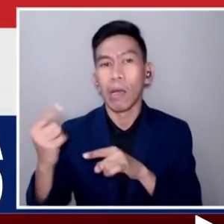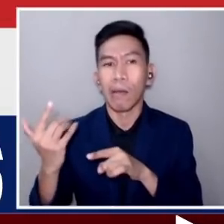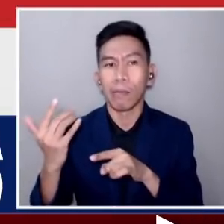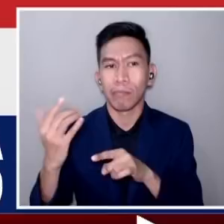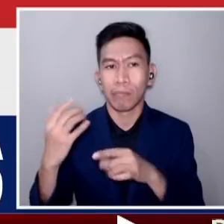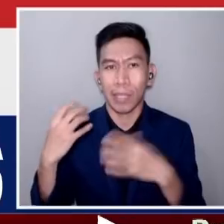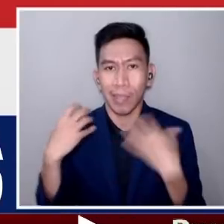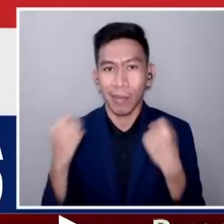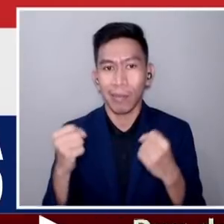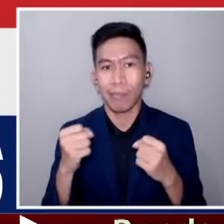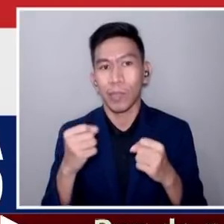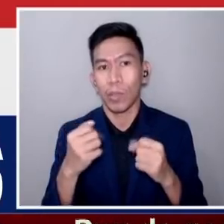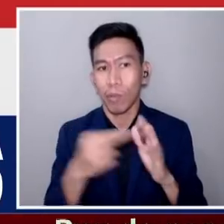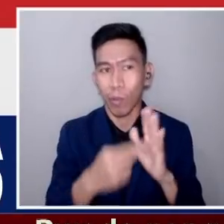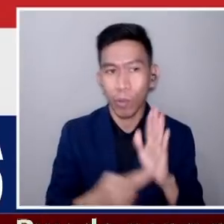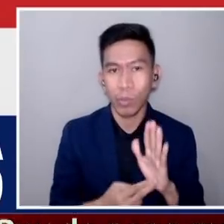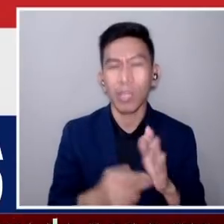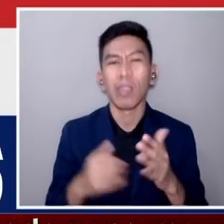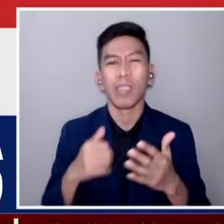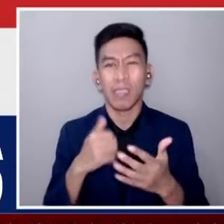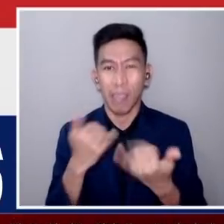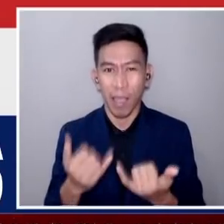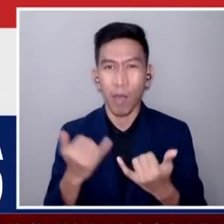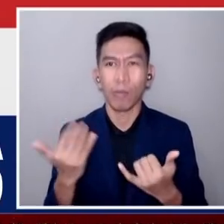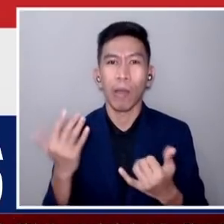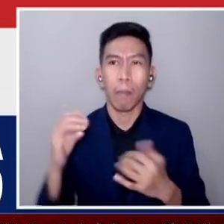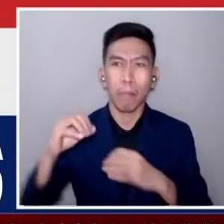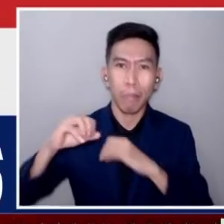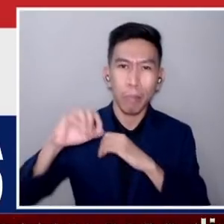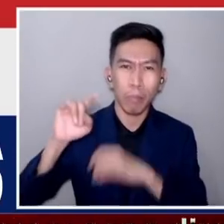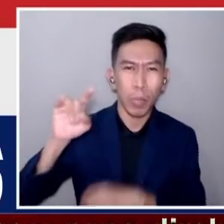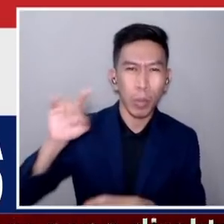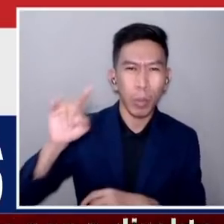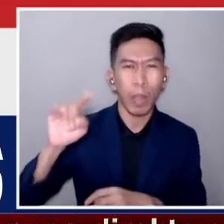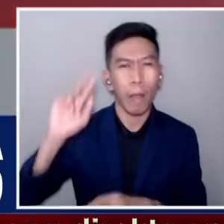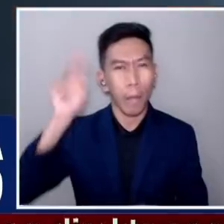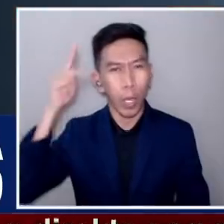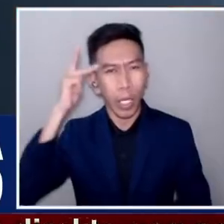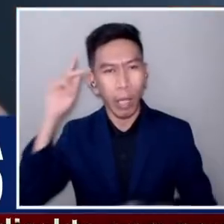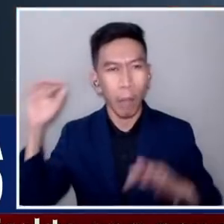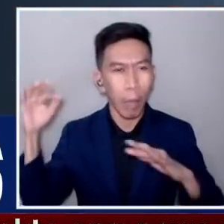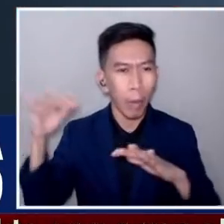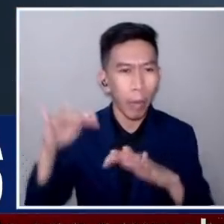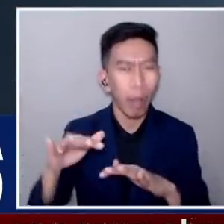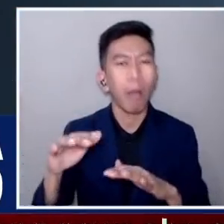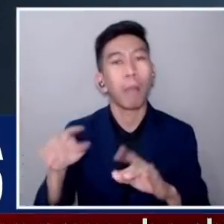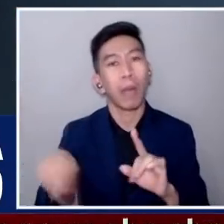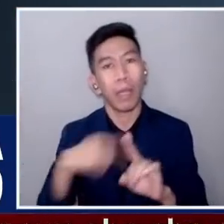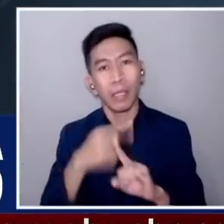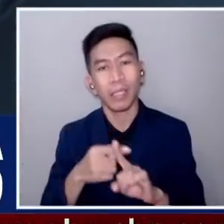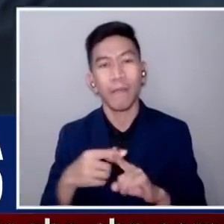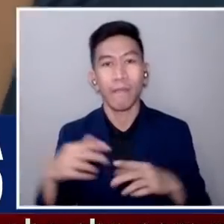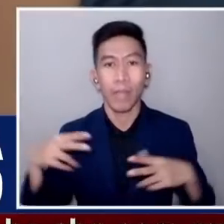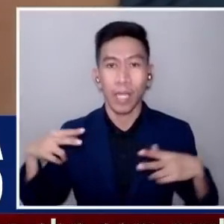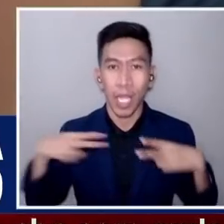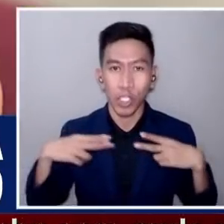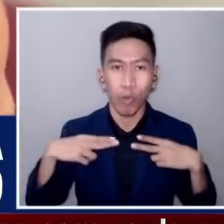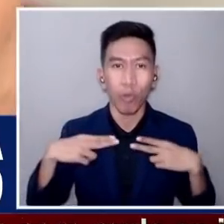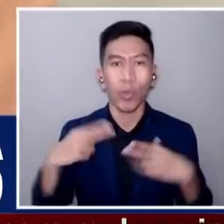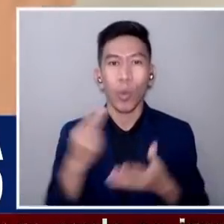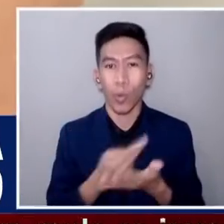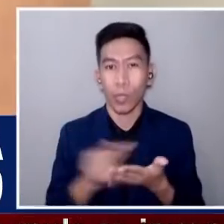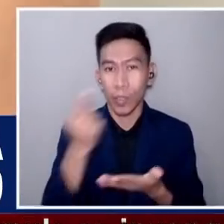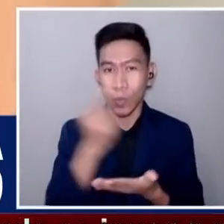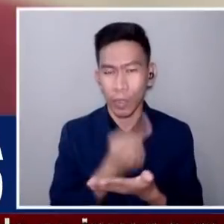sorties. Nagkaroon tayo ng bakasyon ng Holy Week. So these are all contributing factors. May paalala rin si Vergere sa mga botante